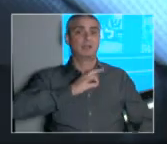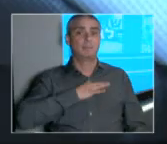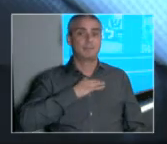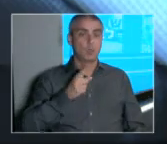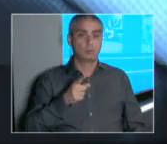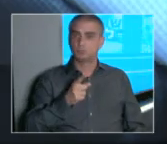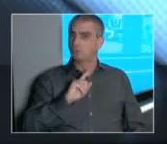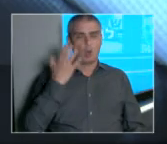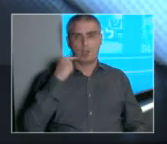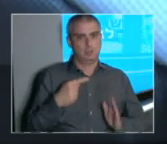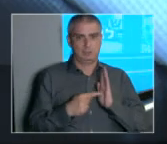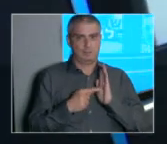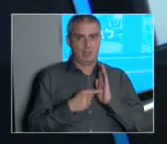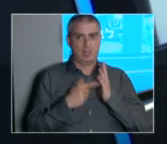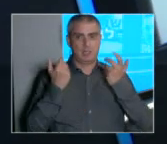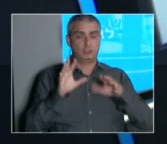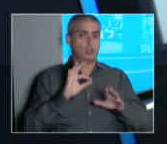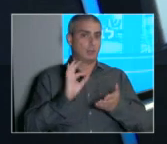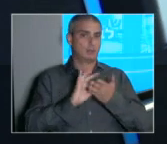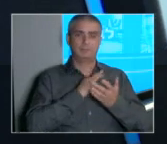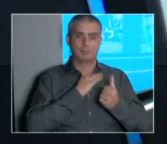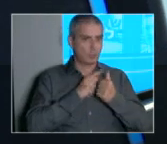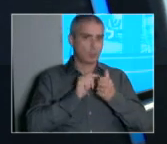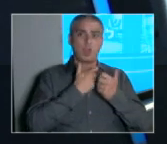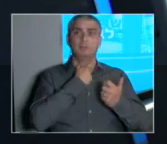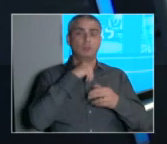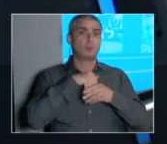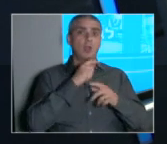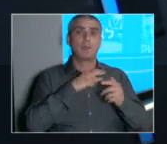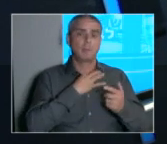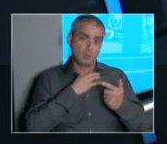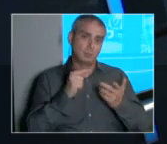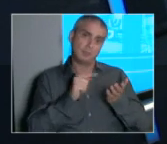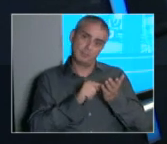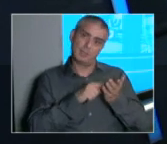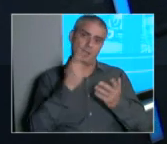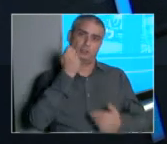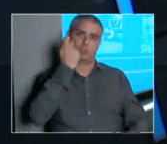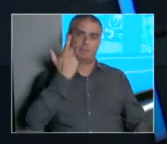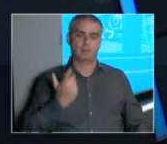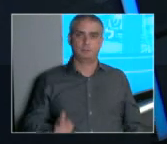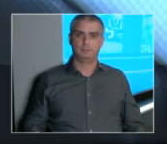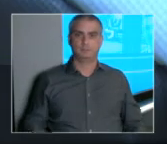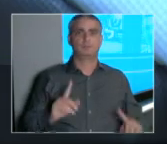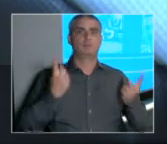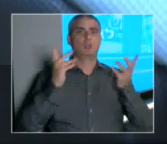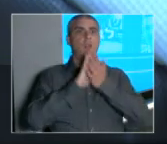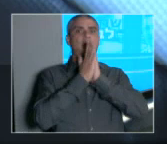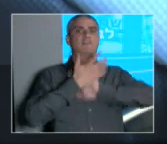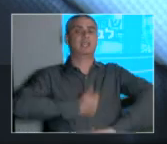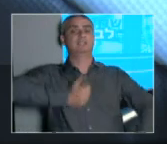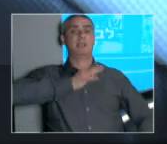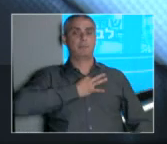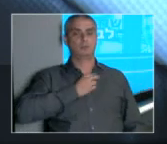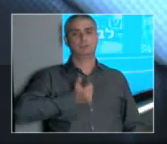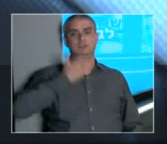הבריאות, לא היה על רקע כישלון מערכת הבריאות, או המצוקות במערכת הבריאות, אלא על רקע השבת. ופתאום הפכת משר